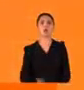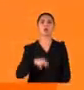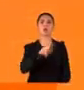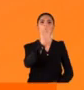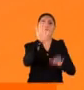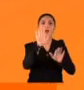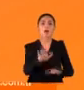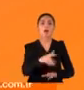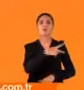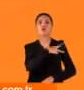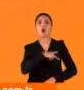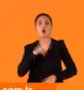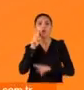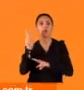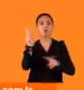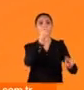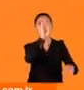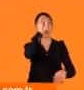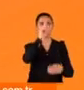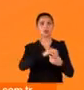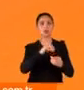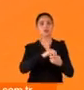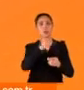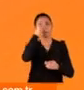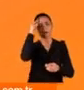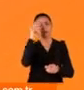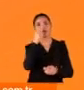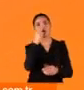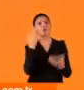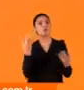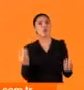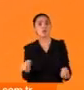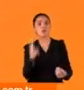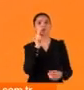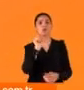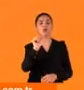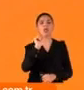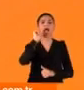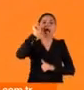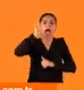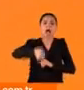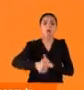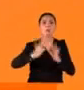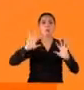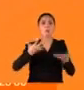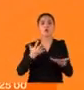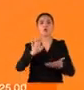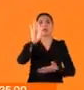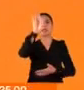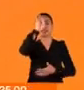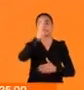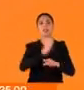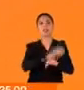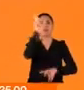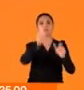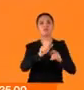Yolda kalmış YTT otobüsü manzarası İstanbul için artık maalesef klasikleşti. Son günlerde hemen her gün arızalanmış ve İstanbulluların ittiği